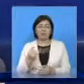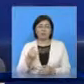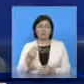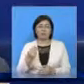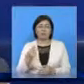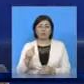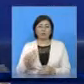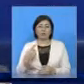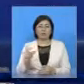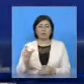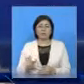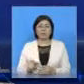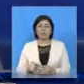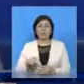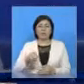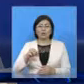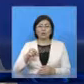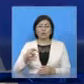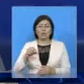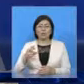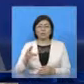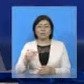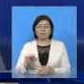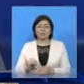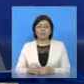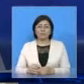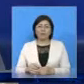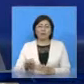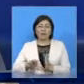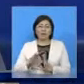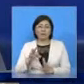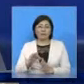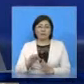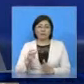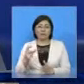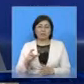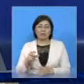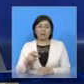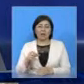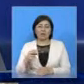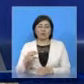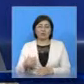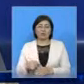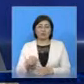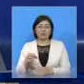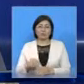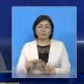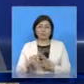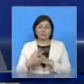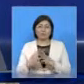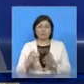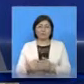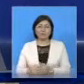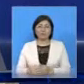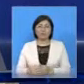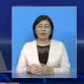сельский округ, 1 кандидата в Токмансайский сельский округ. Партия Ак-Жол выдвинула 1 кандидата в Токмансайский сельский округ.